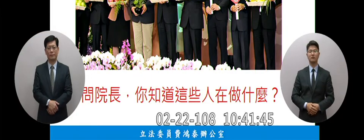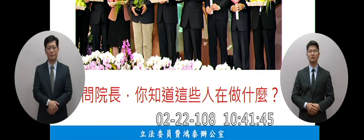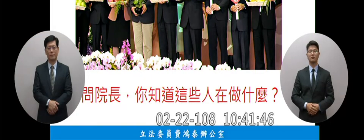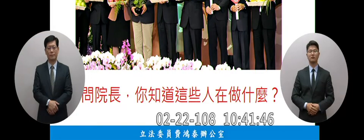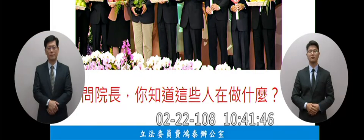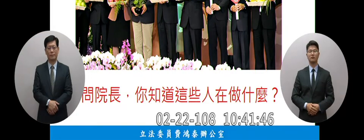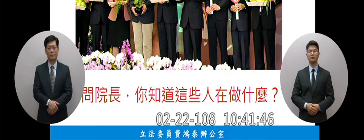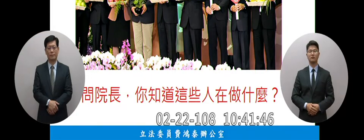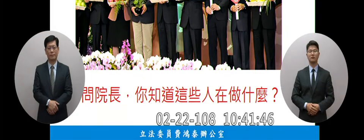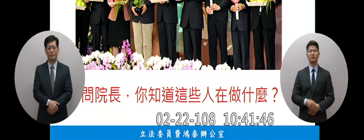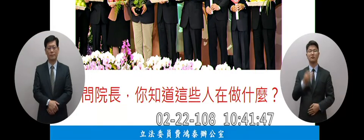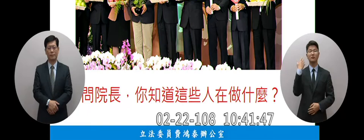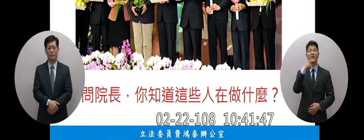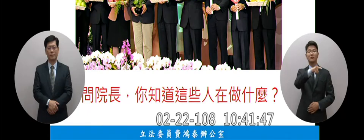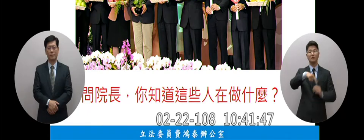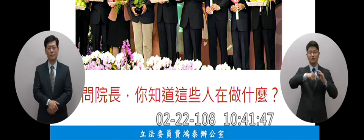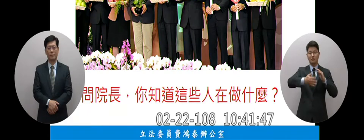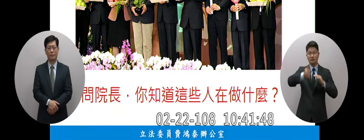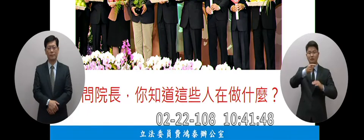那时候不是你当院长哈，